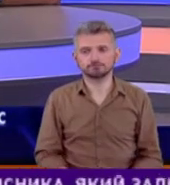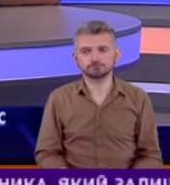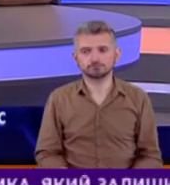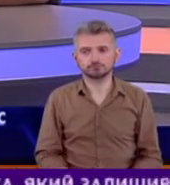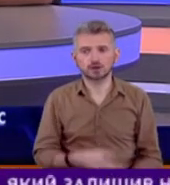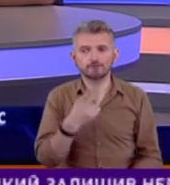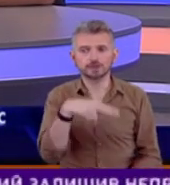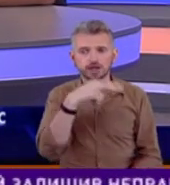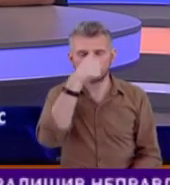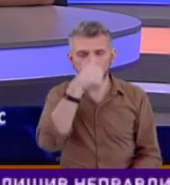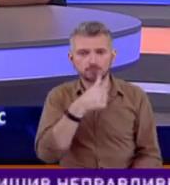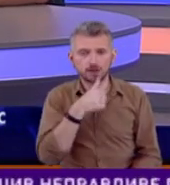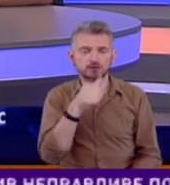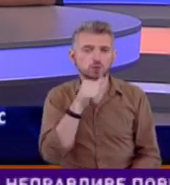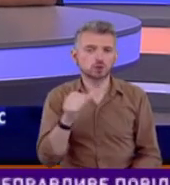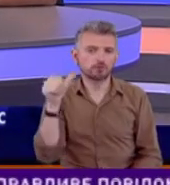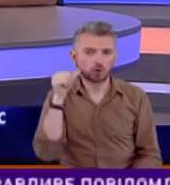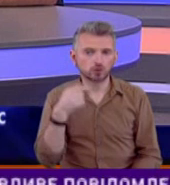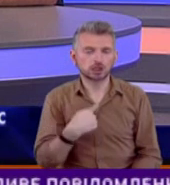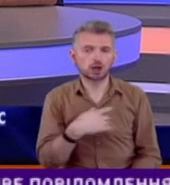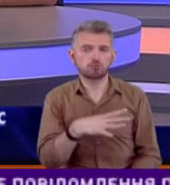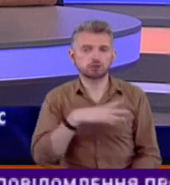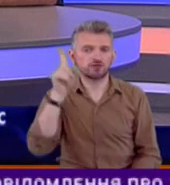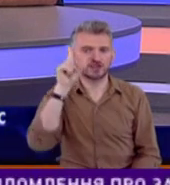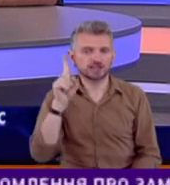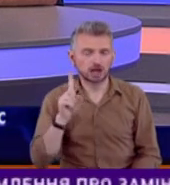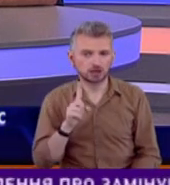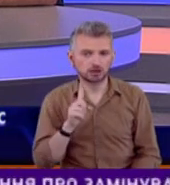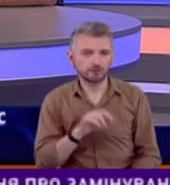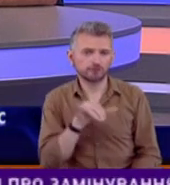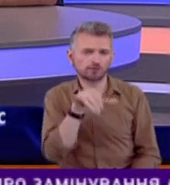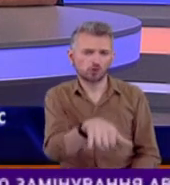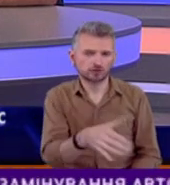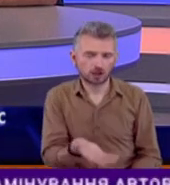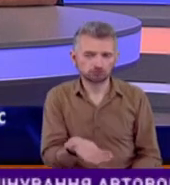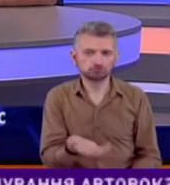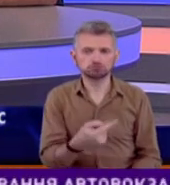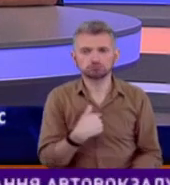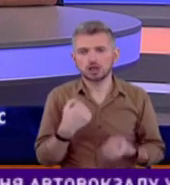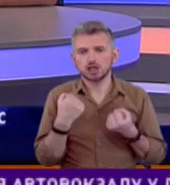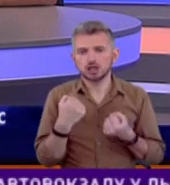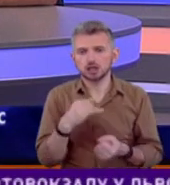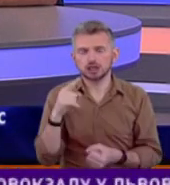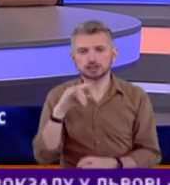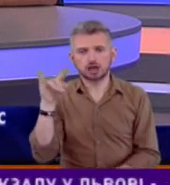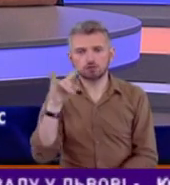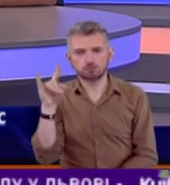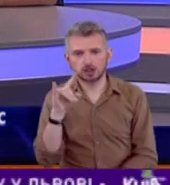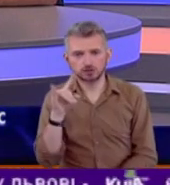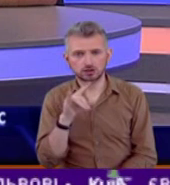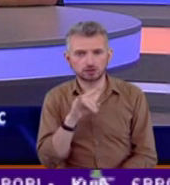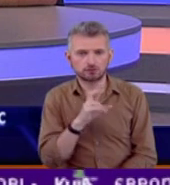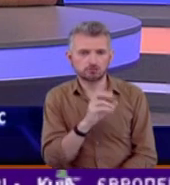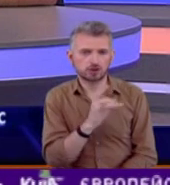В декабрі місяця прошлого року я був в Ізраїлі в гостях. Мы ехали с аэропорта Бен-Гурион в